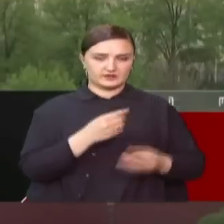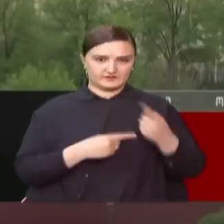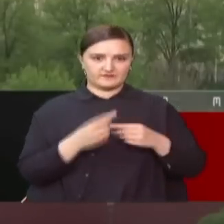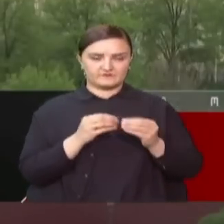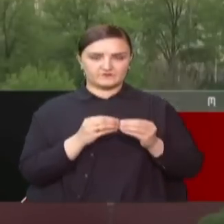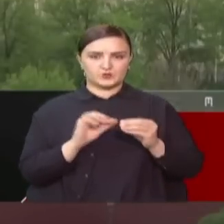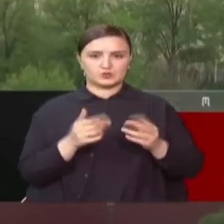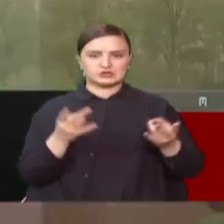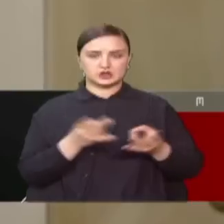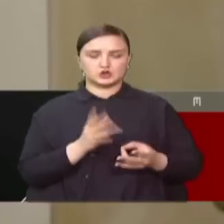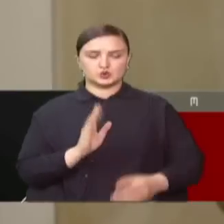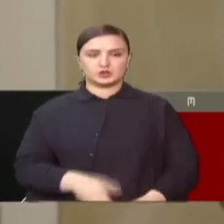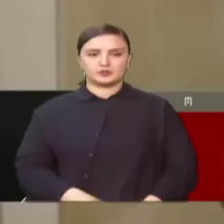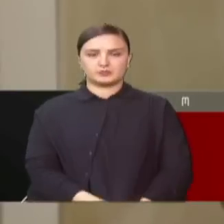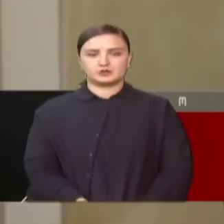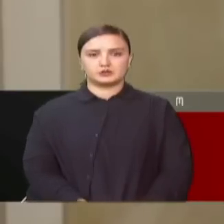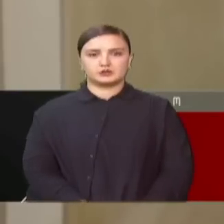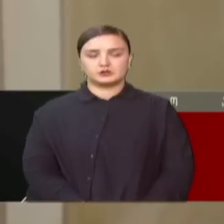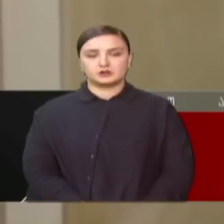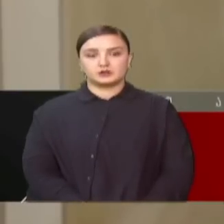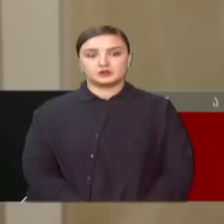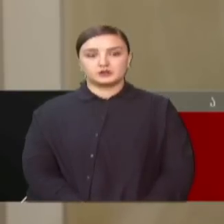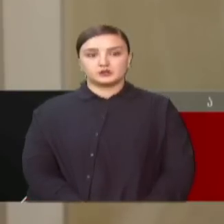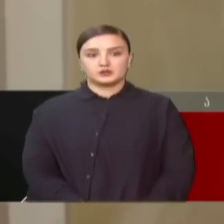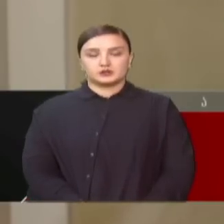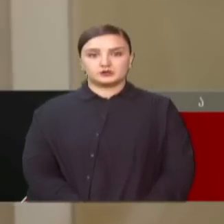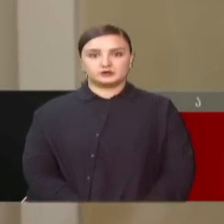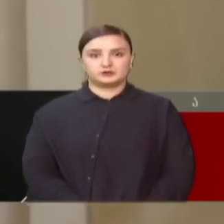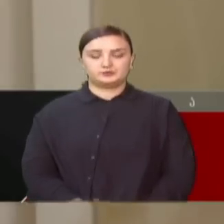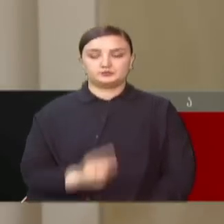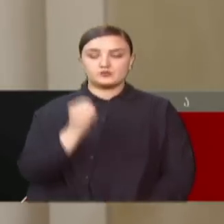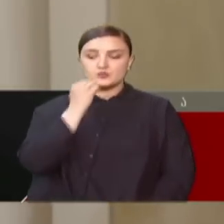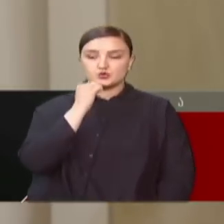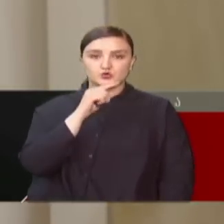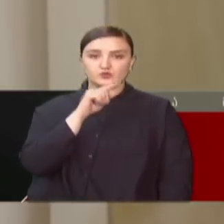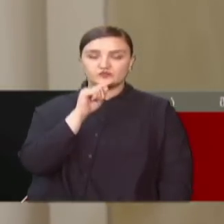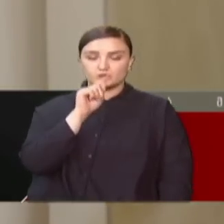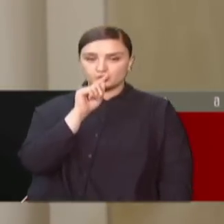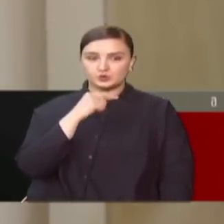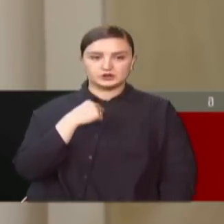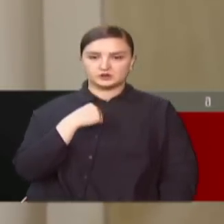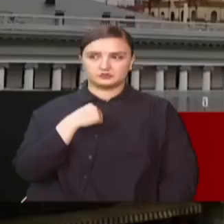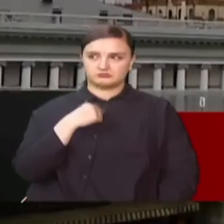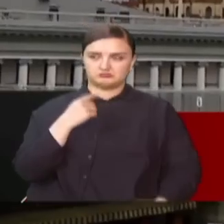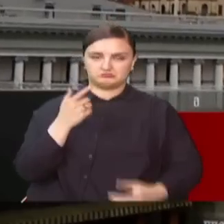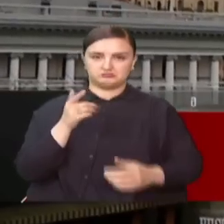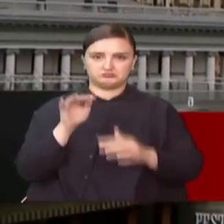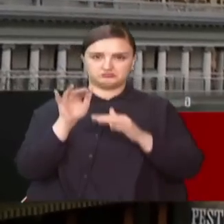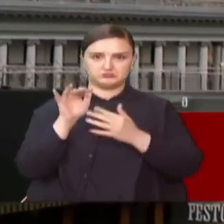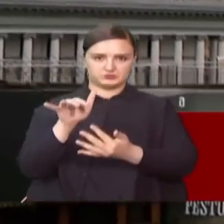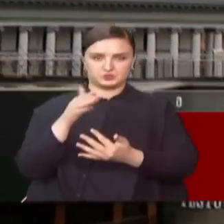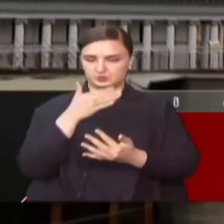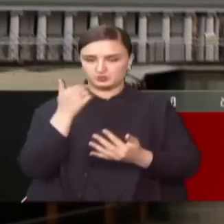როგორც საჭიროდ ჩათვლის. ჩვენ არ ვესხმით თავს პუტინს ან მოსკოვს. ჩვენს ტერიტორიაზე ვიბრძვით.